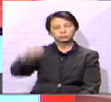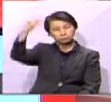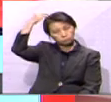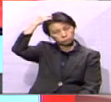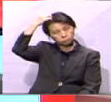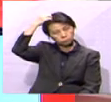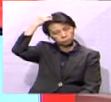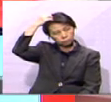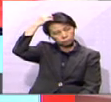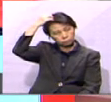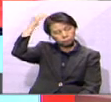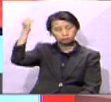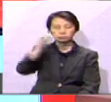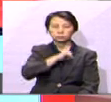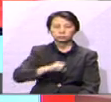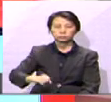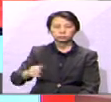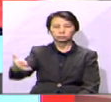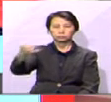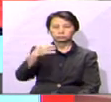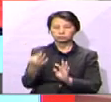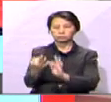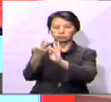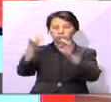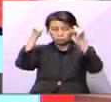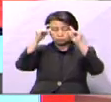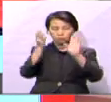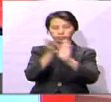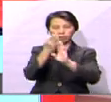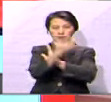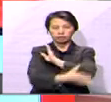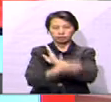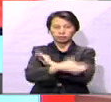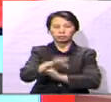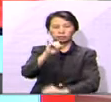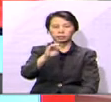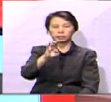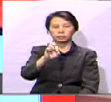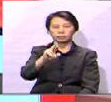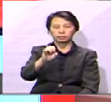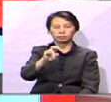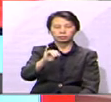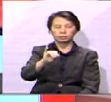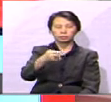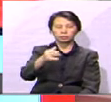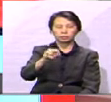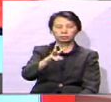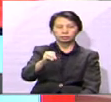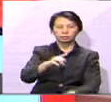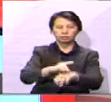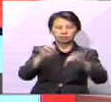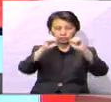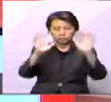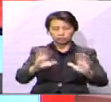sharafuddin Idris Shah al-haj menerima menghadap gabenor Bank Negara Tan Sri Mohamad Ibrahim di istana Bukit Kayangan Shah Alam Tan Sri